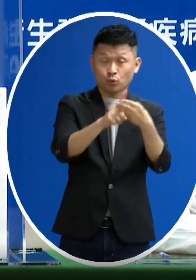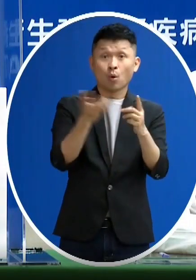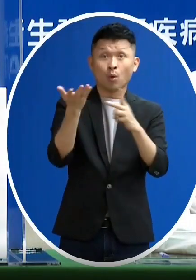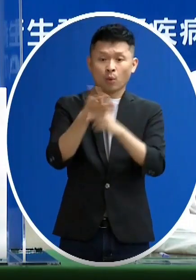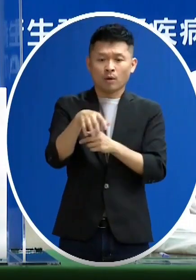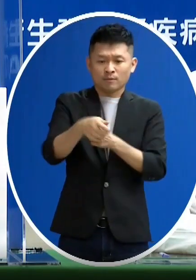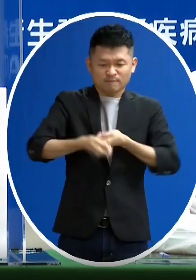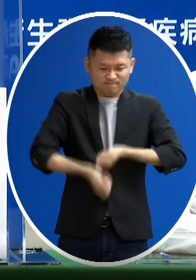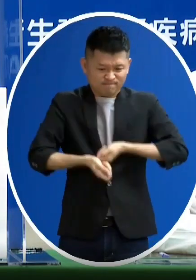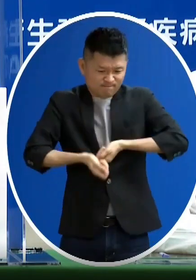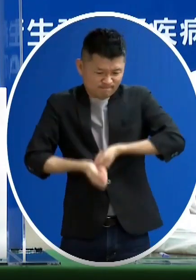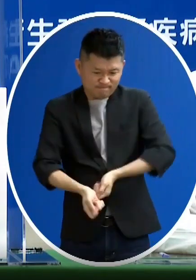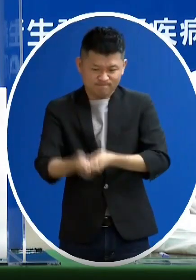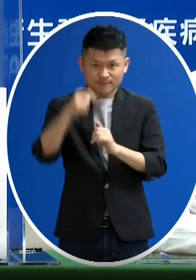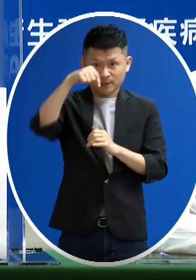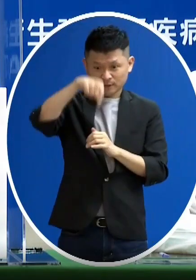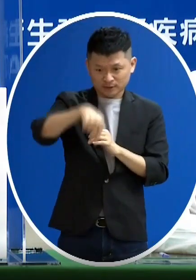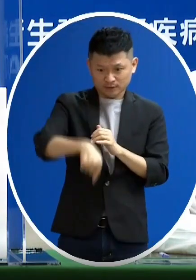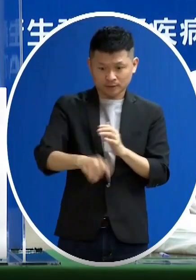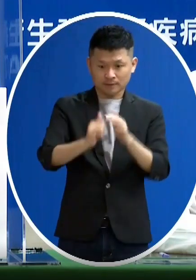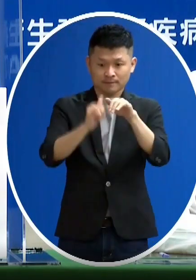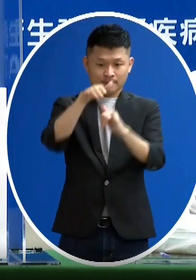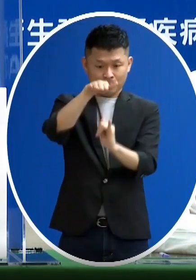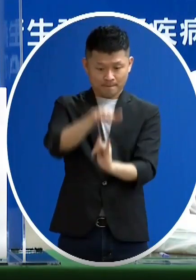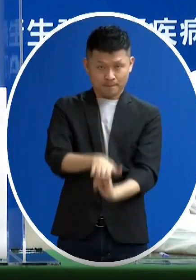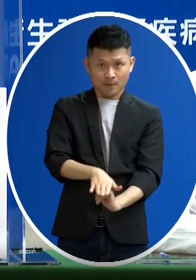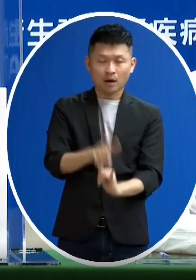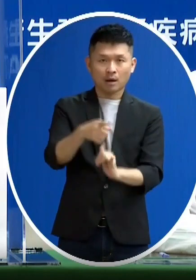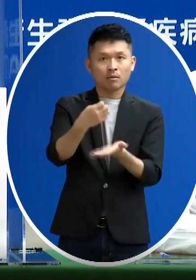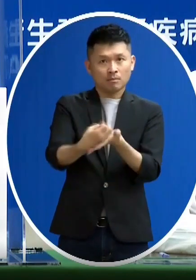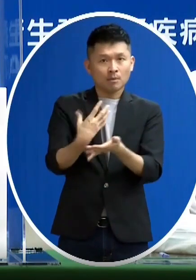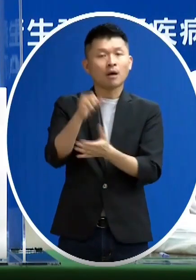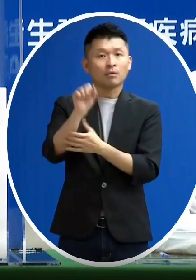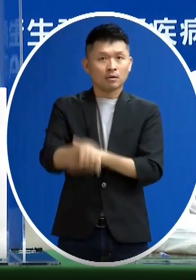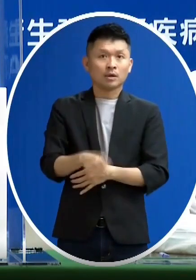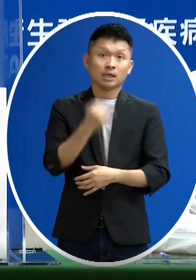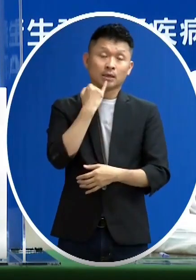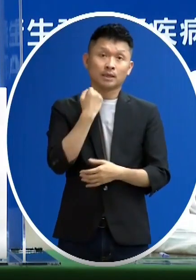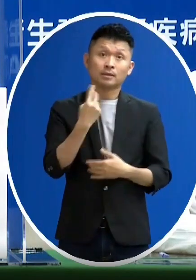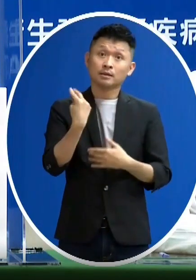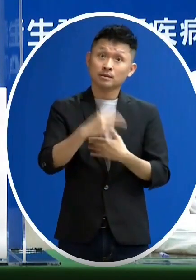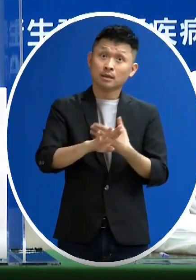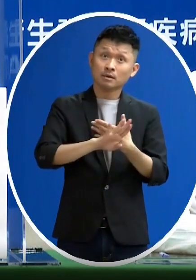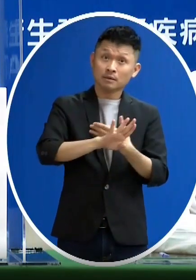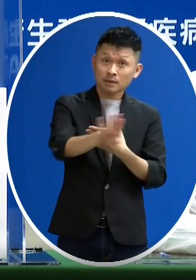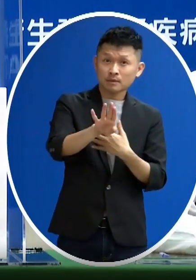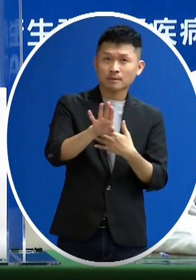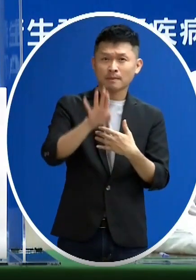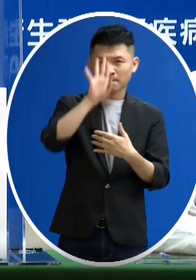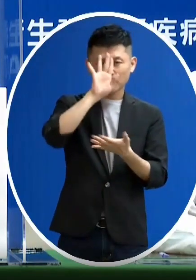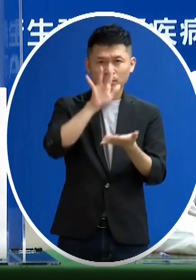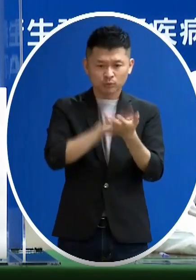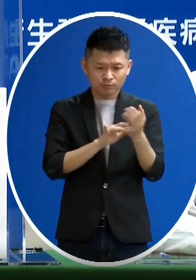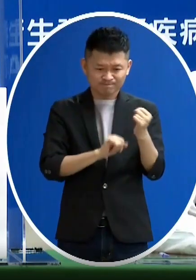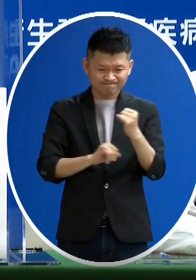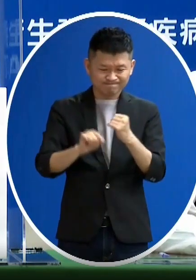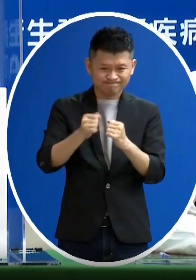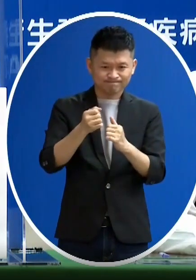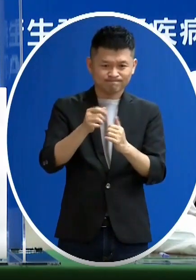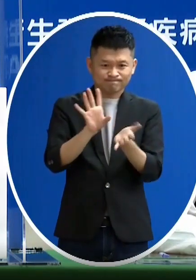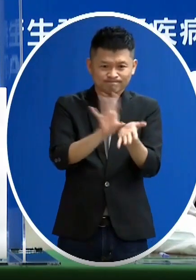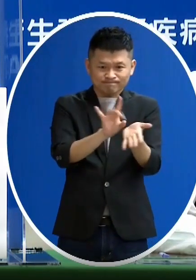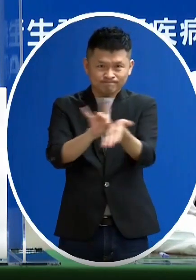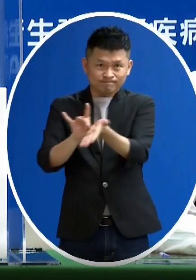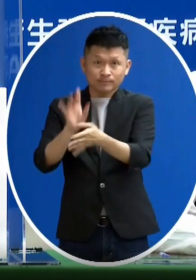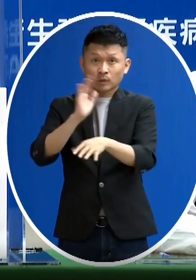先报准。好，那另外一个在里面困难，就因为大家还是有一些余气，怕有残留一些病毒，所以要求一旦